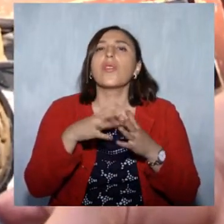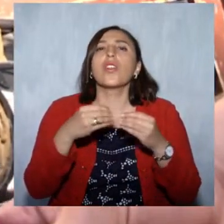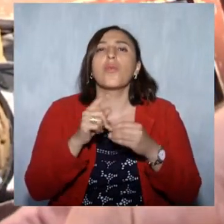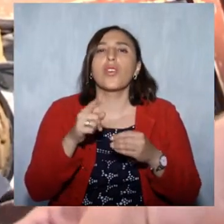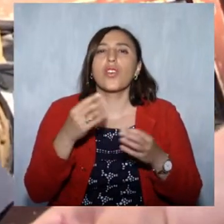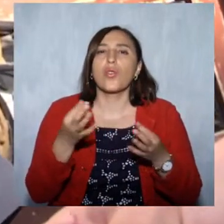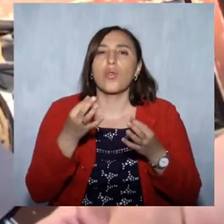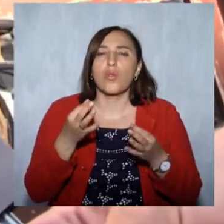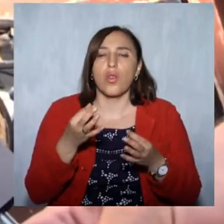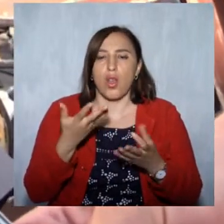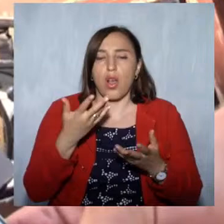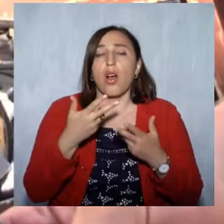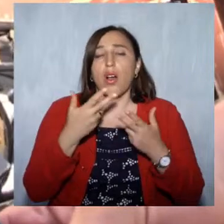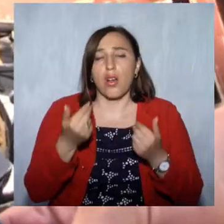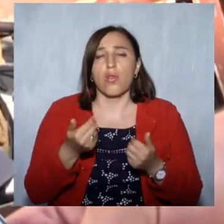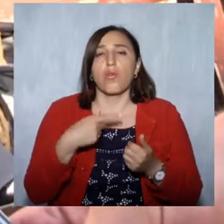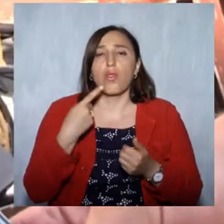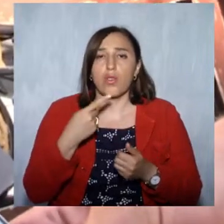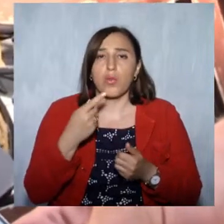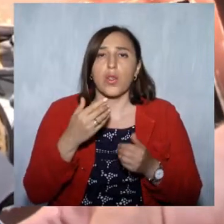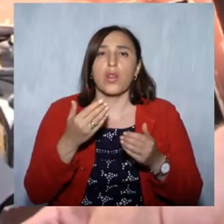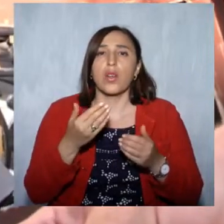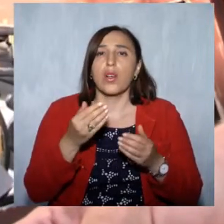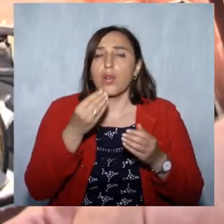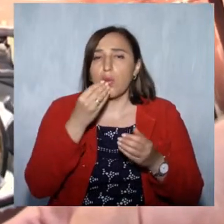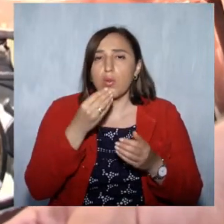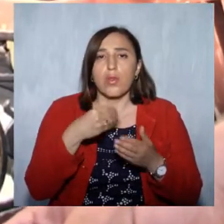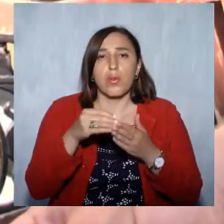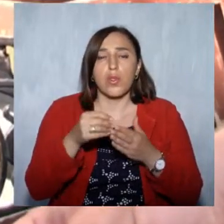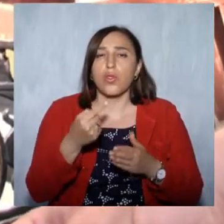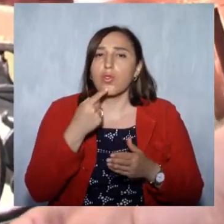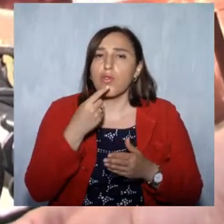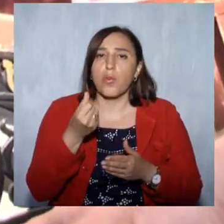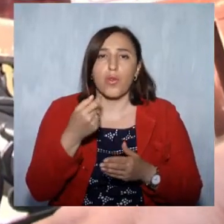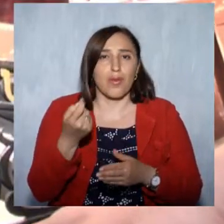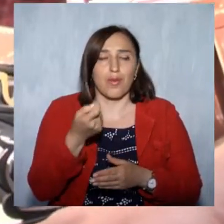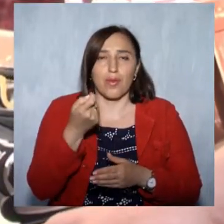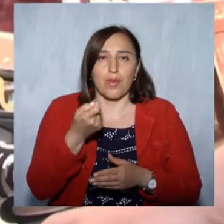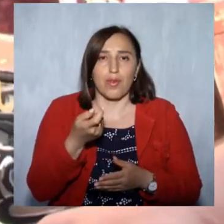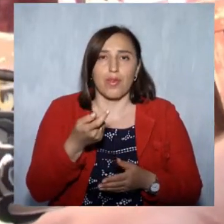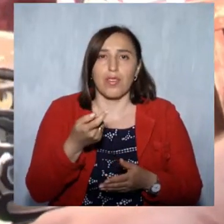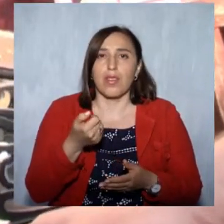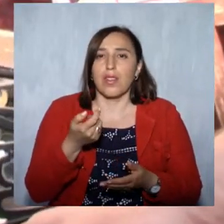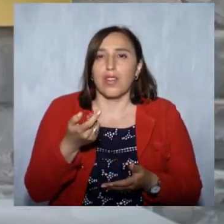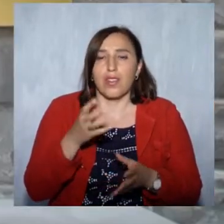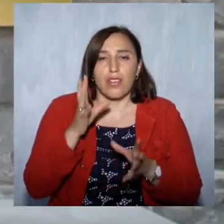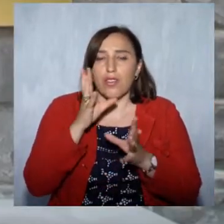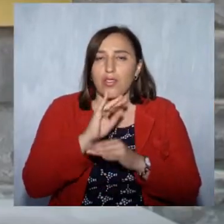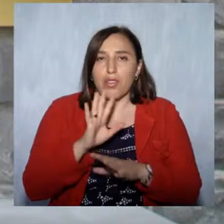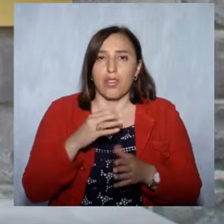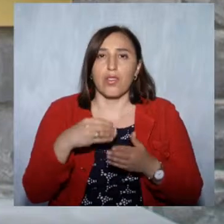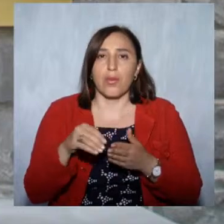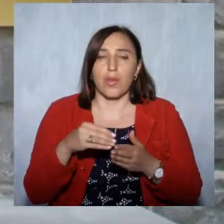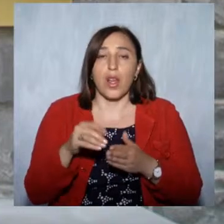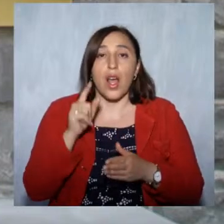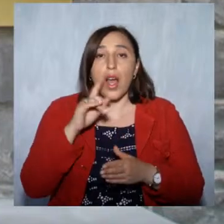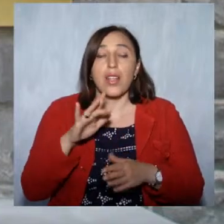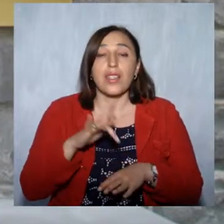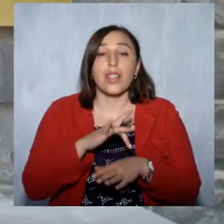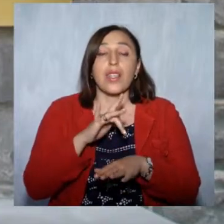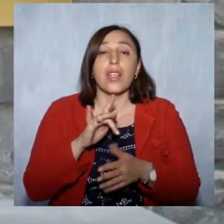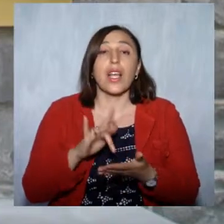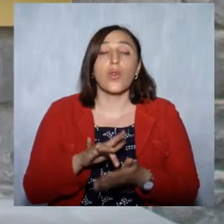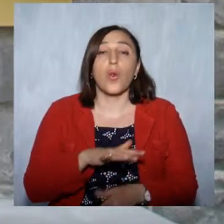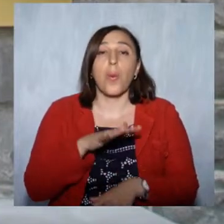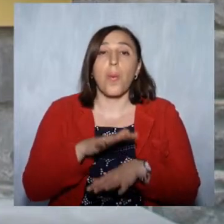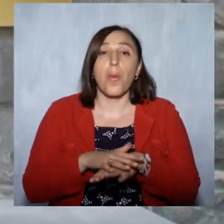ավելի դժվար է ապրասը ընդամթեր գնելը, գումարը չի երիկում ապրանք գնելու համար։ Հայաստանում կենտրոնական բանկն